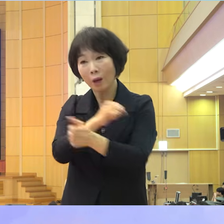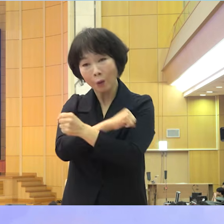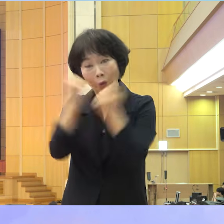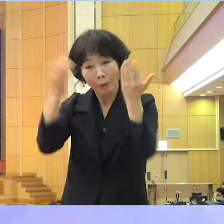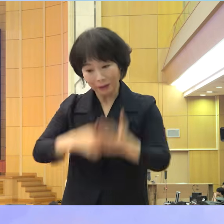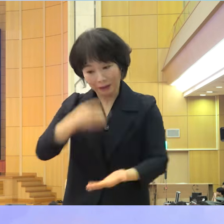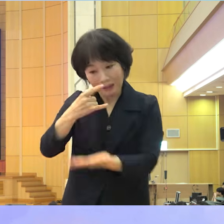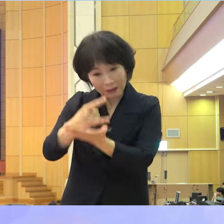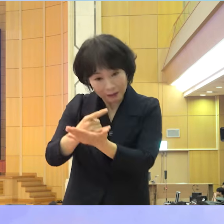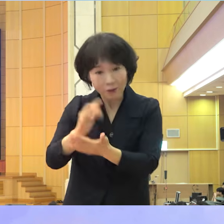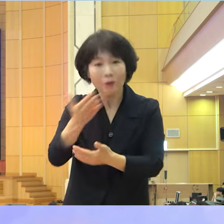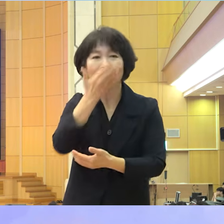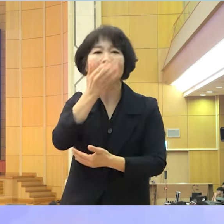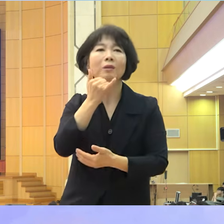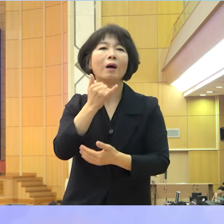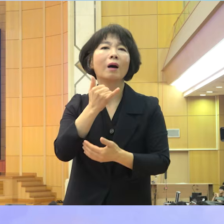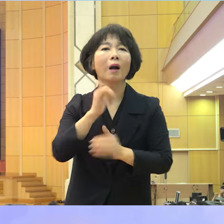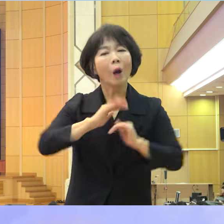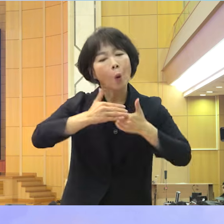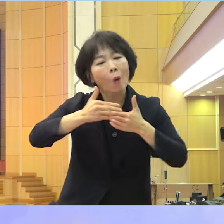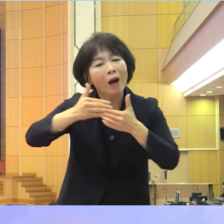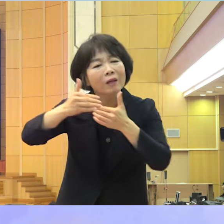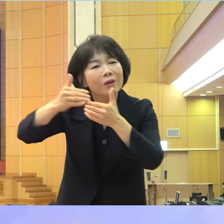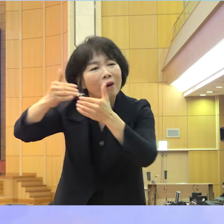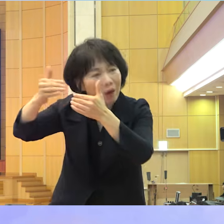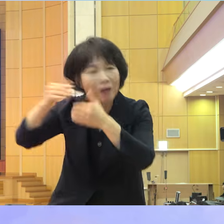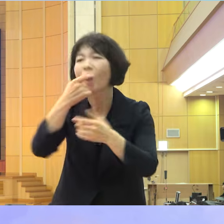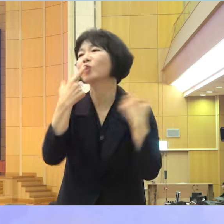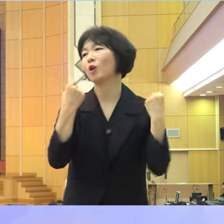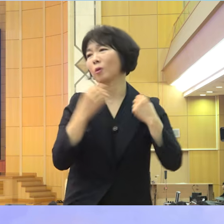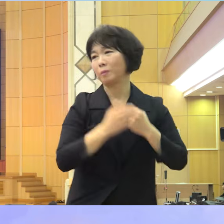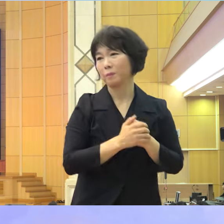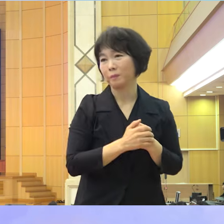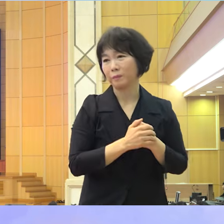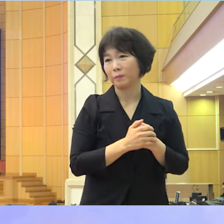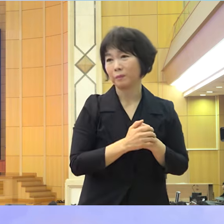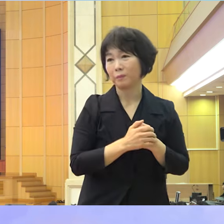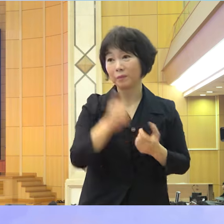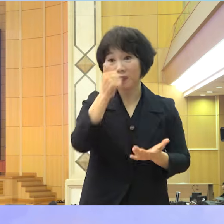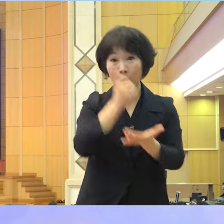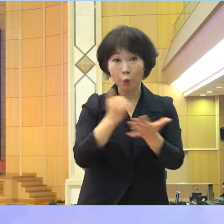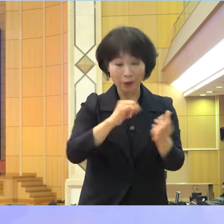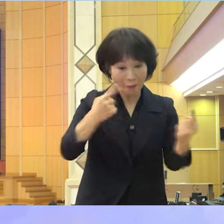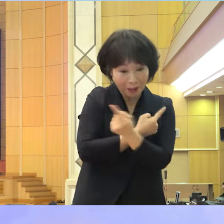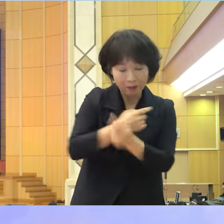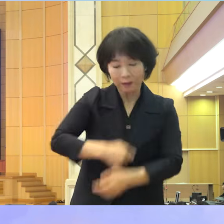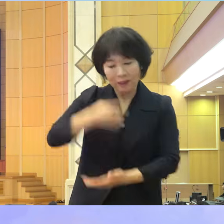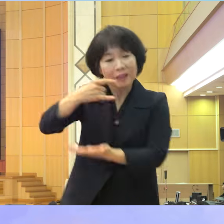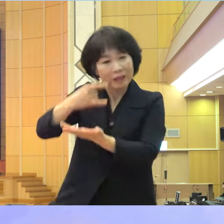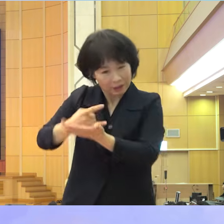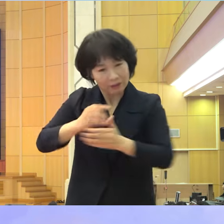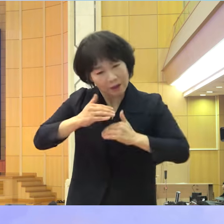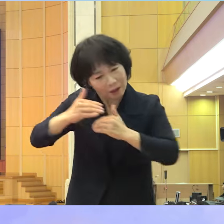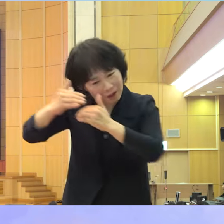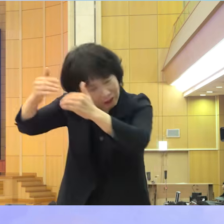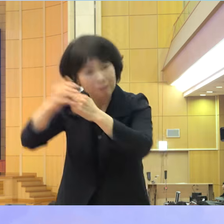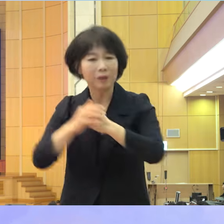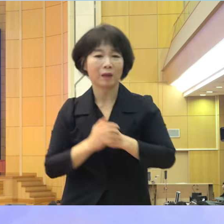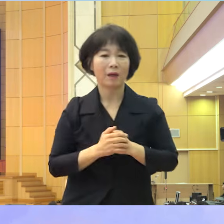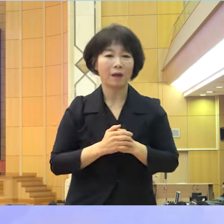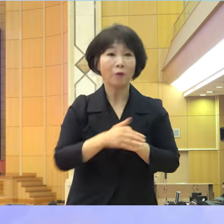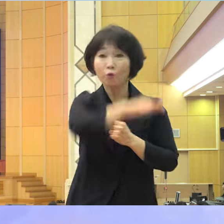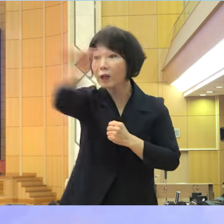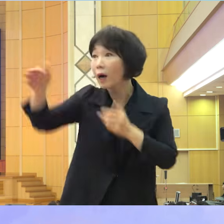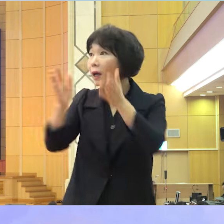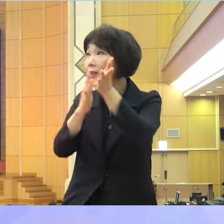있는 치료하는 과정을 거치게 되는 거란 말이에요. 소위 죄인이 의인 될 수 있는 과정을 거치게 되는 거예요. 그게 뭐냐?